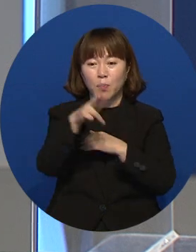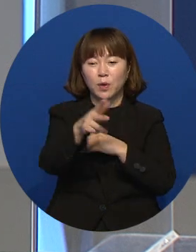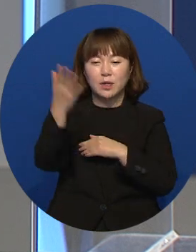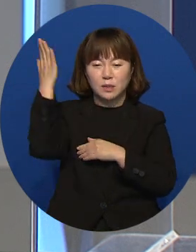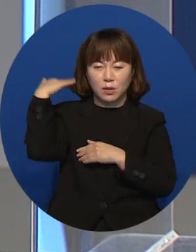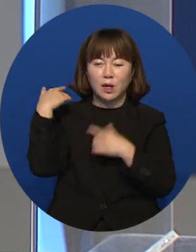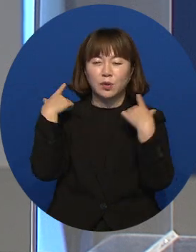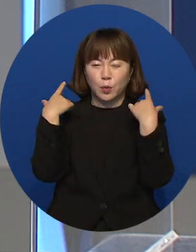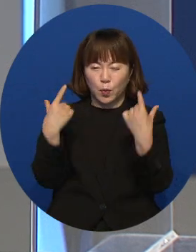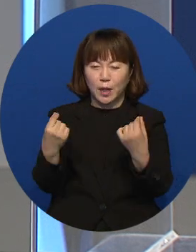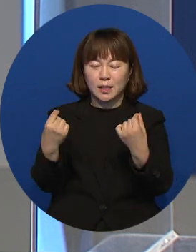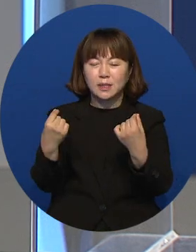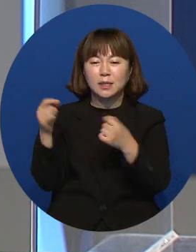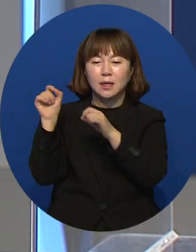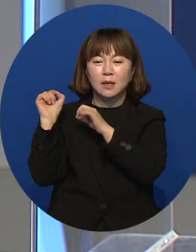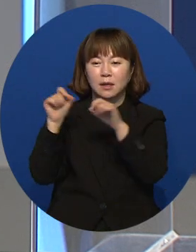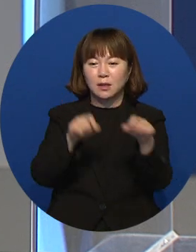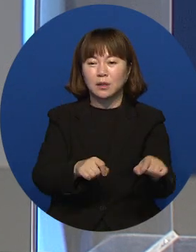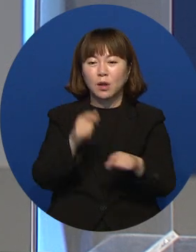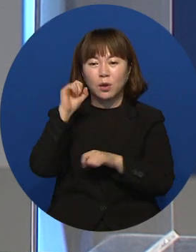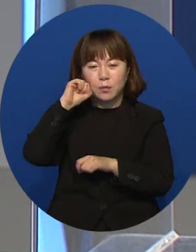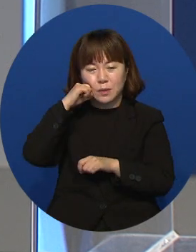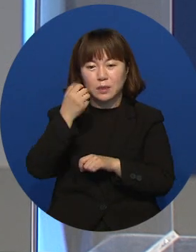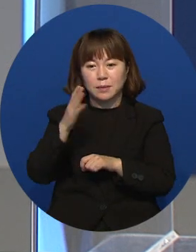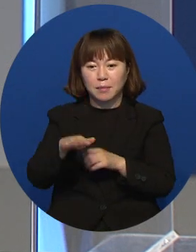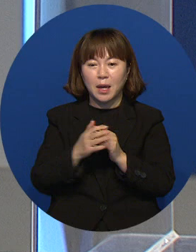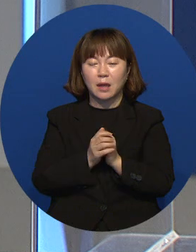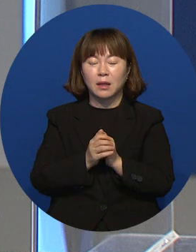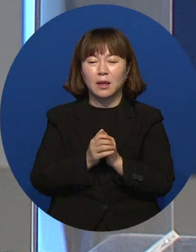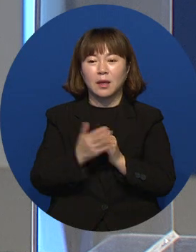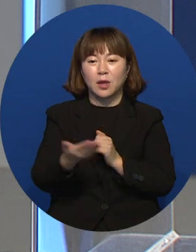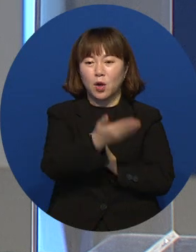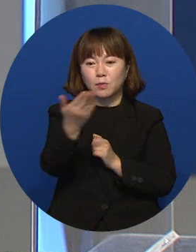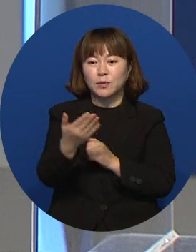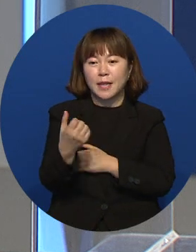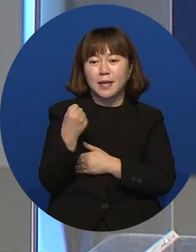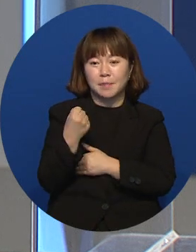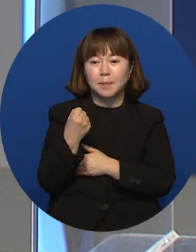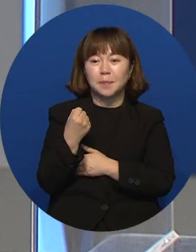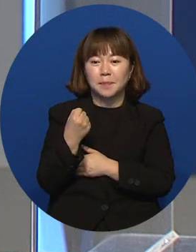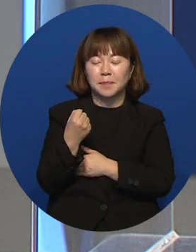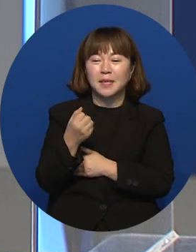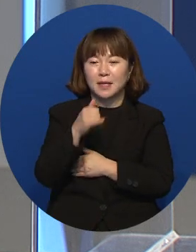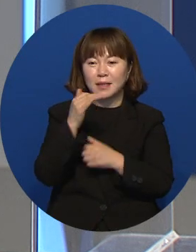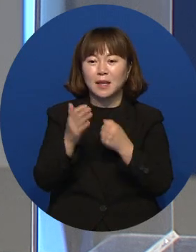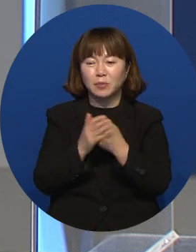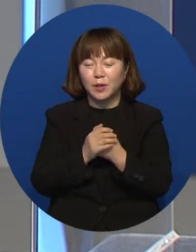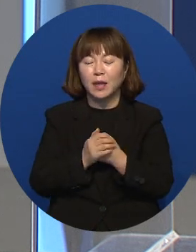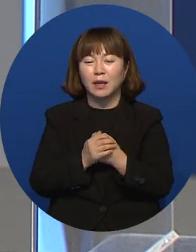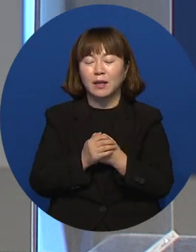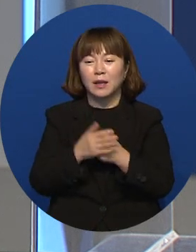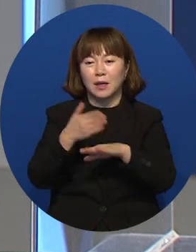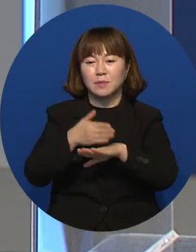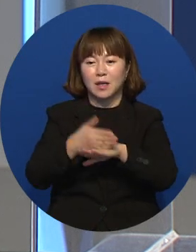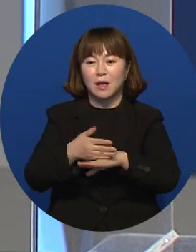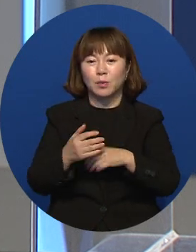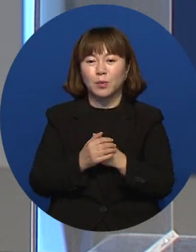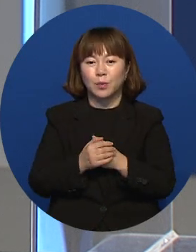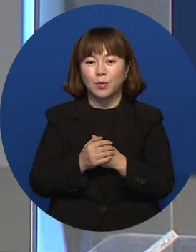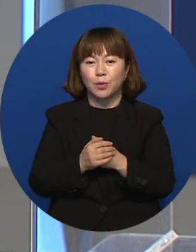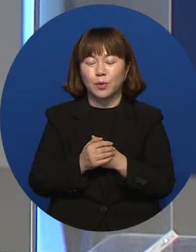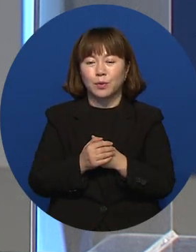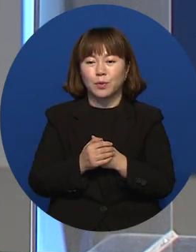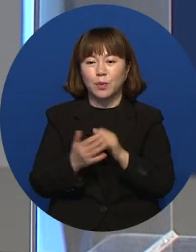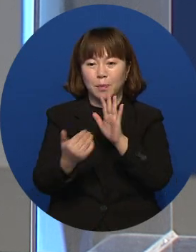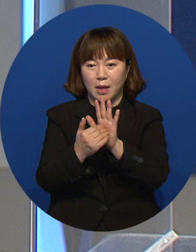그 동안의 참고 경제와 정도 쉼 있는 여러분들의 힘이 있습니다 그렇기 때문에 거에 대해 성경의 감사드리구요 방역 조치와